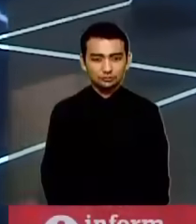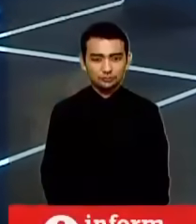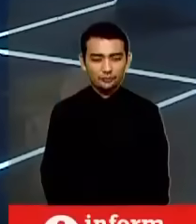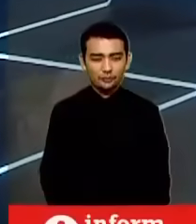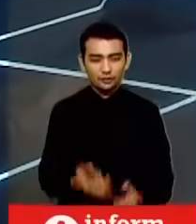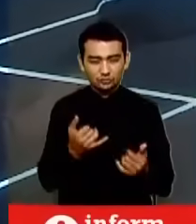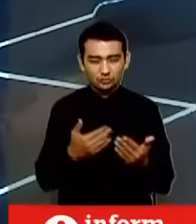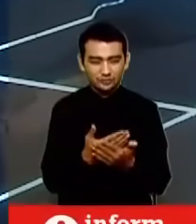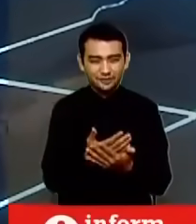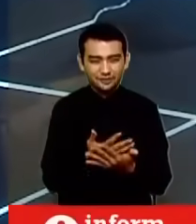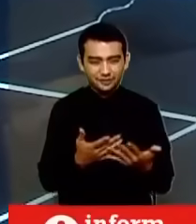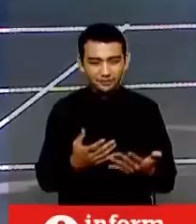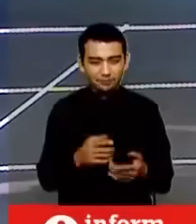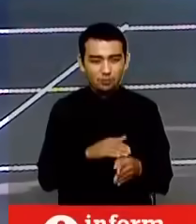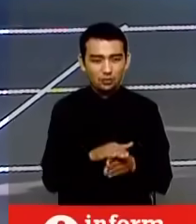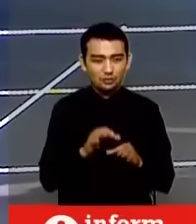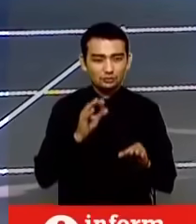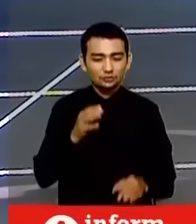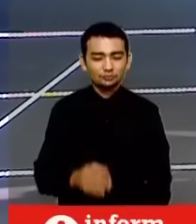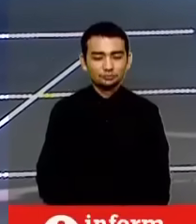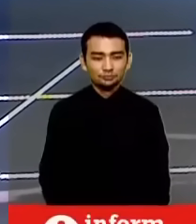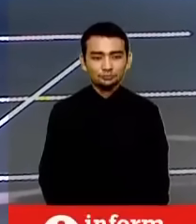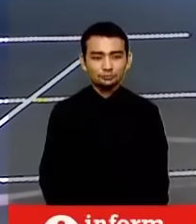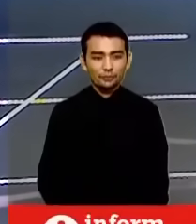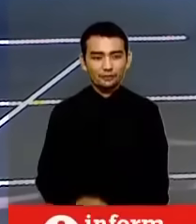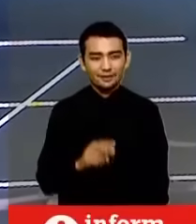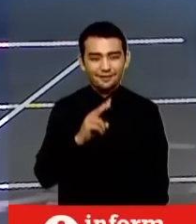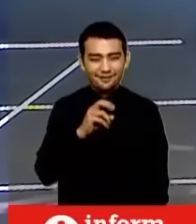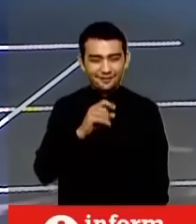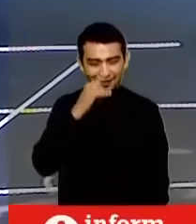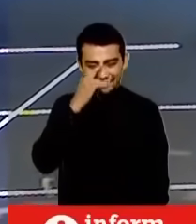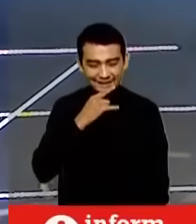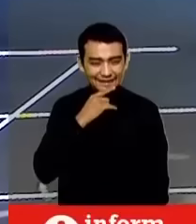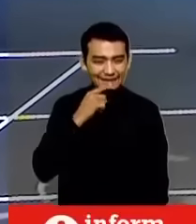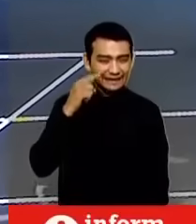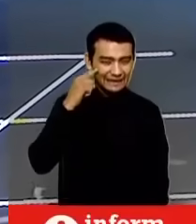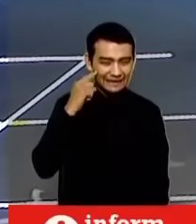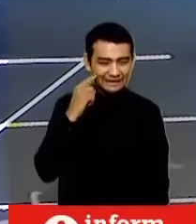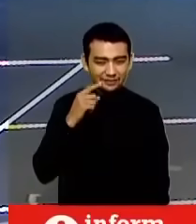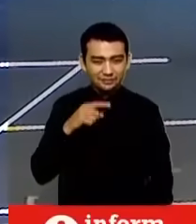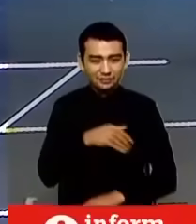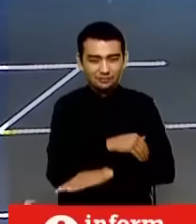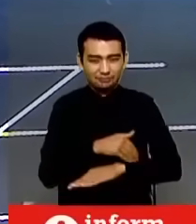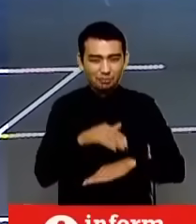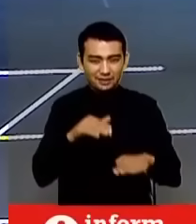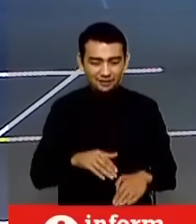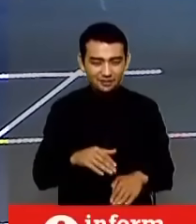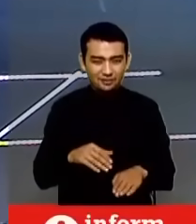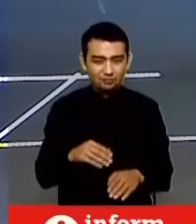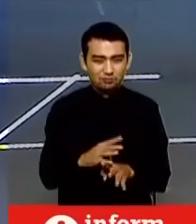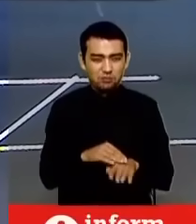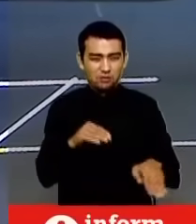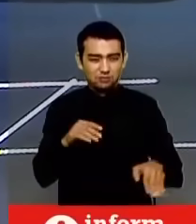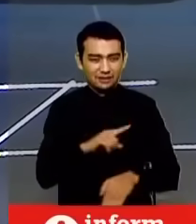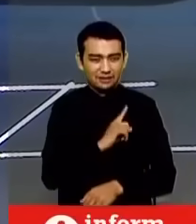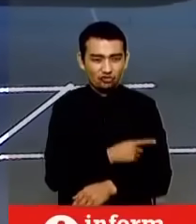Енді осы жан өзгеде жаңалықтар толығырақ. Kazak-Kırgız şekarasında uzun sonar keptelis. 4 günden beri bergi betke